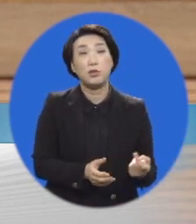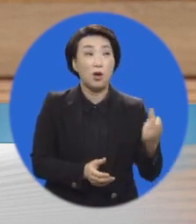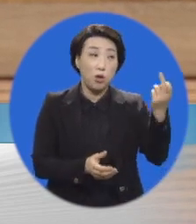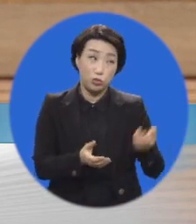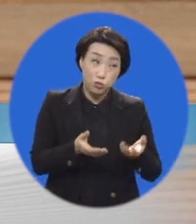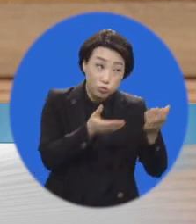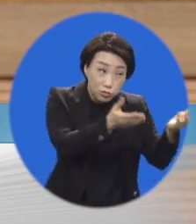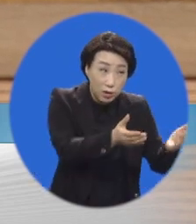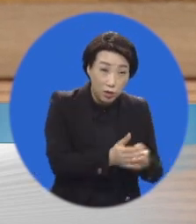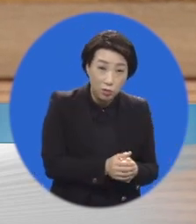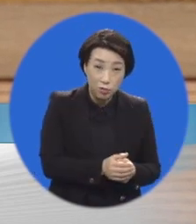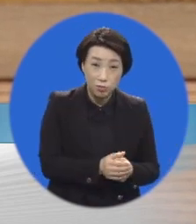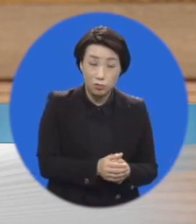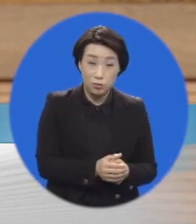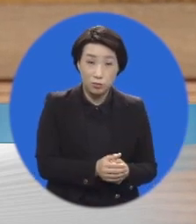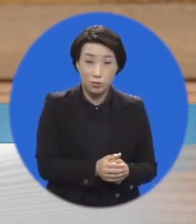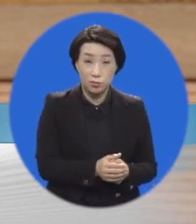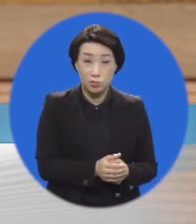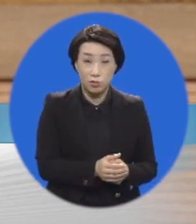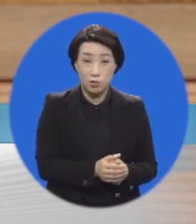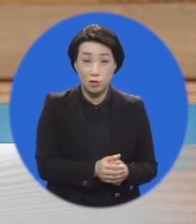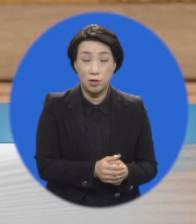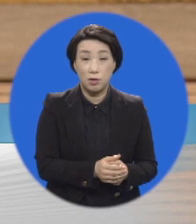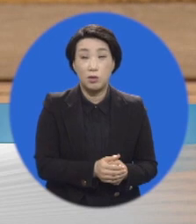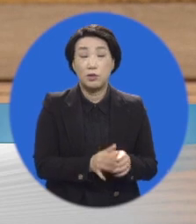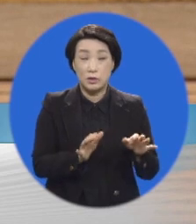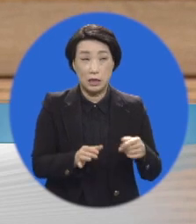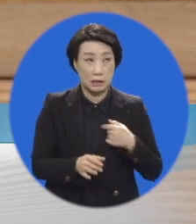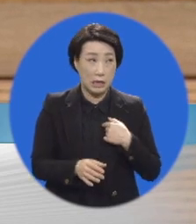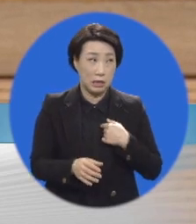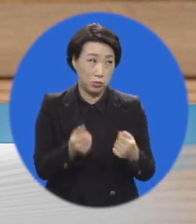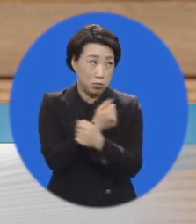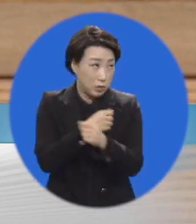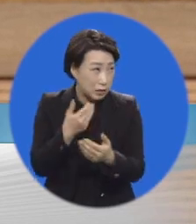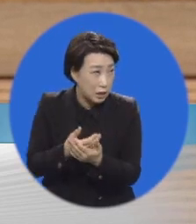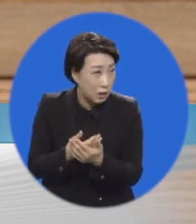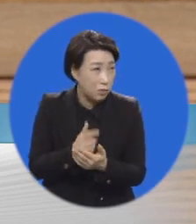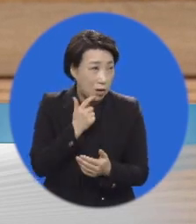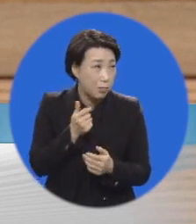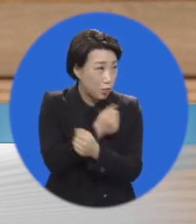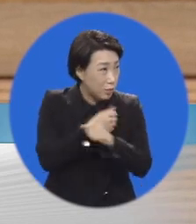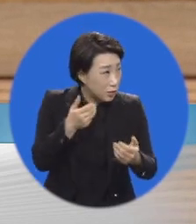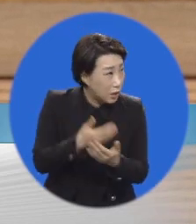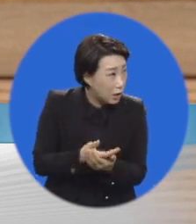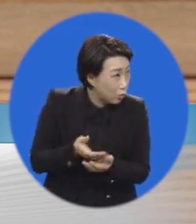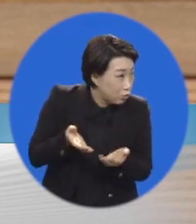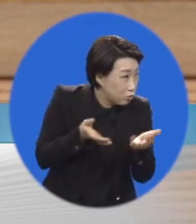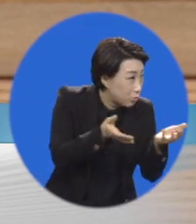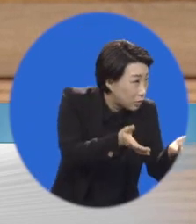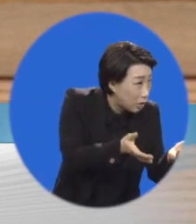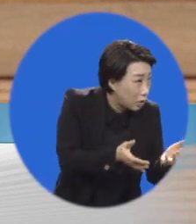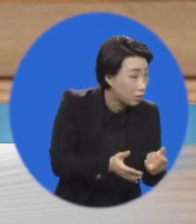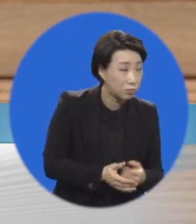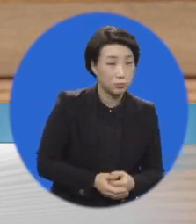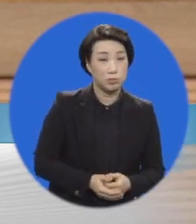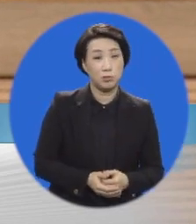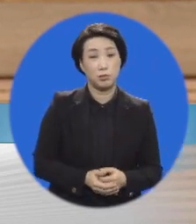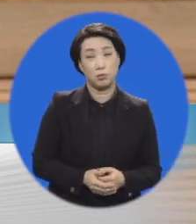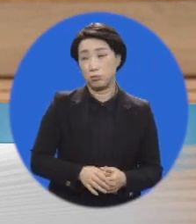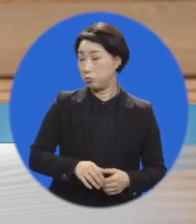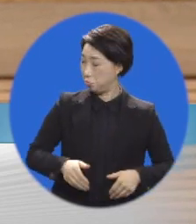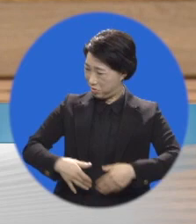형에게 갖다 바치라고 그리고 나를 용서하라고 그래서 주신 것입니다.